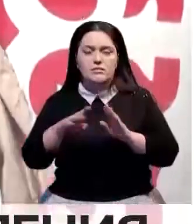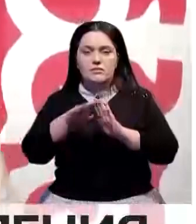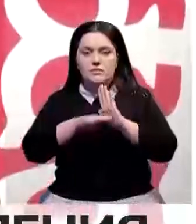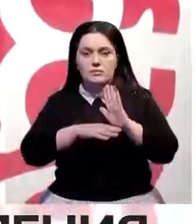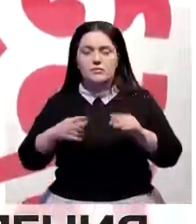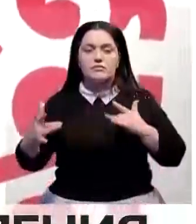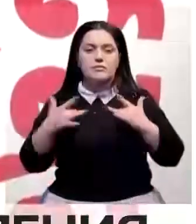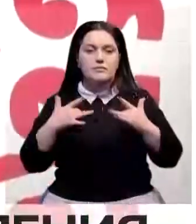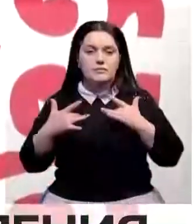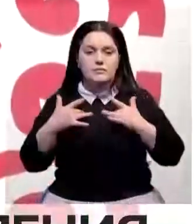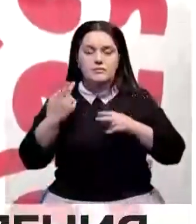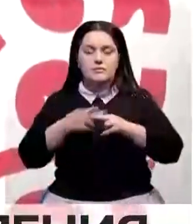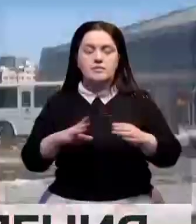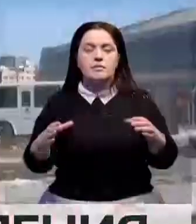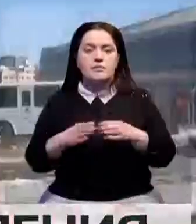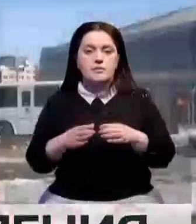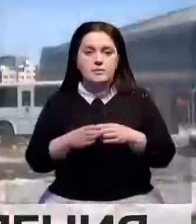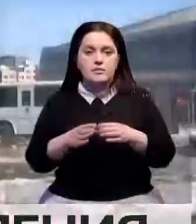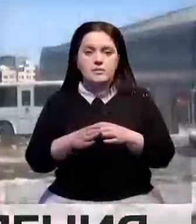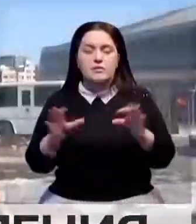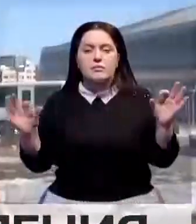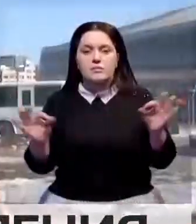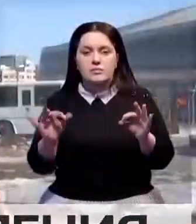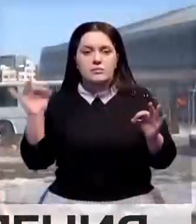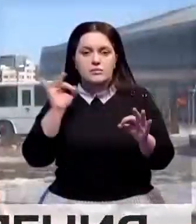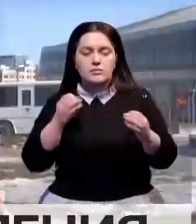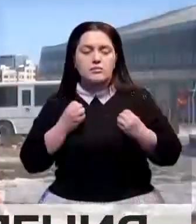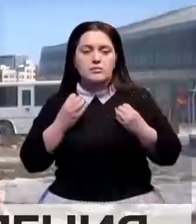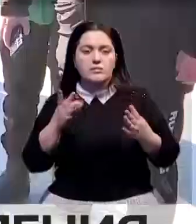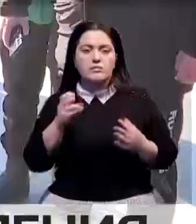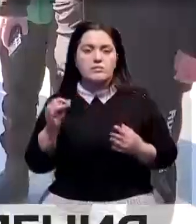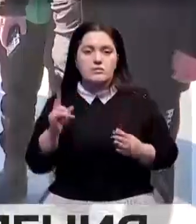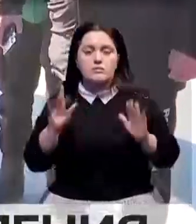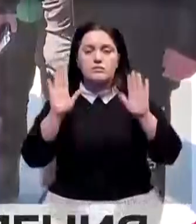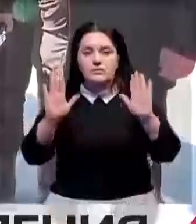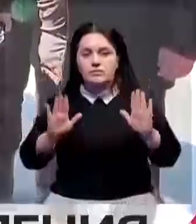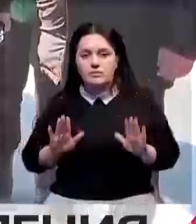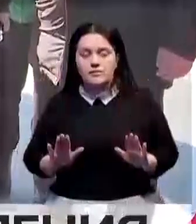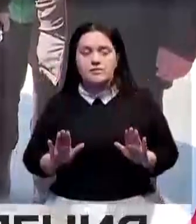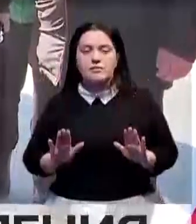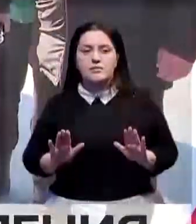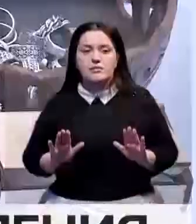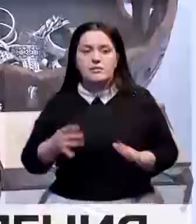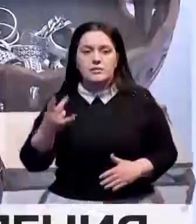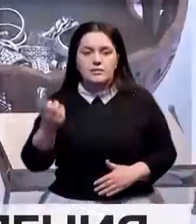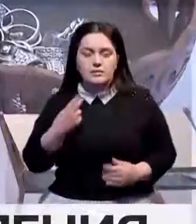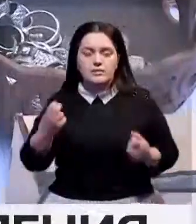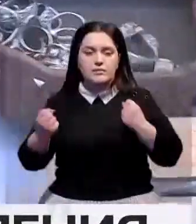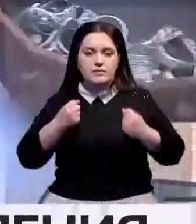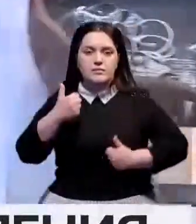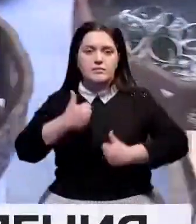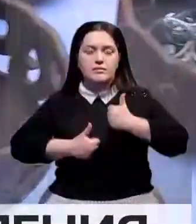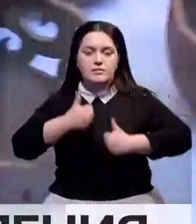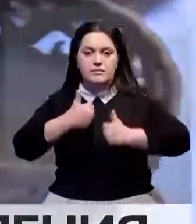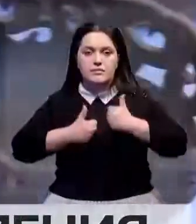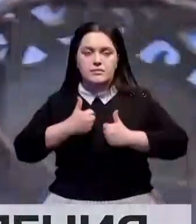Это выступления творческих коллективов, мюзиклы об истории праздника Наурыз, выставки прикладного искусства, национальные спортивные